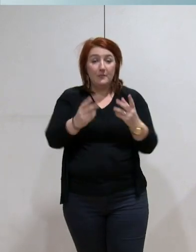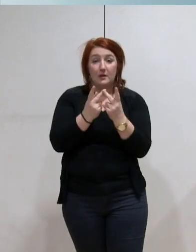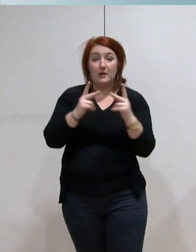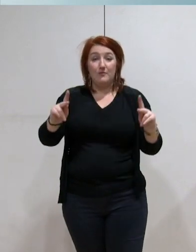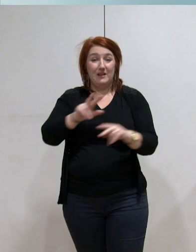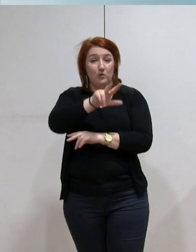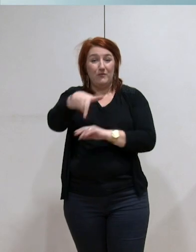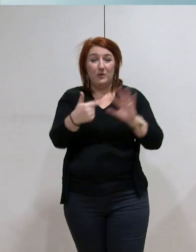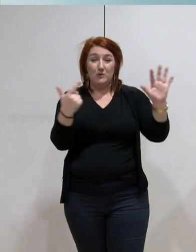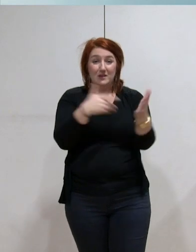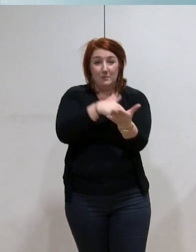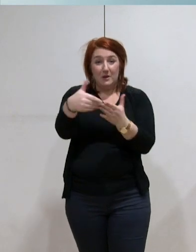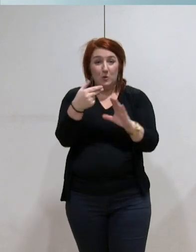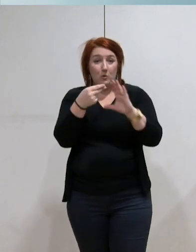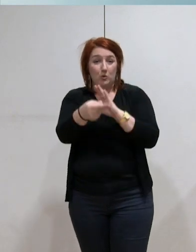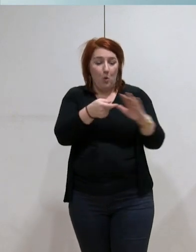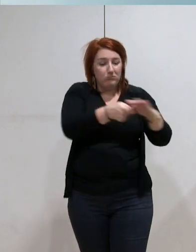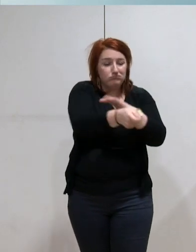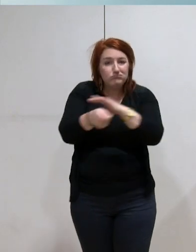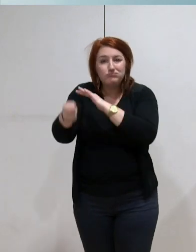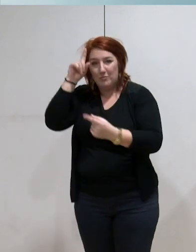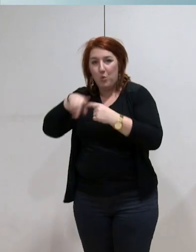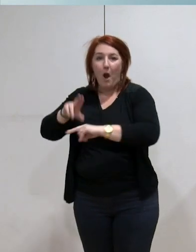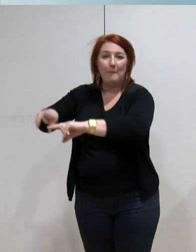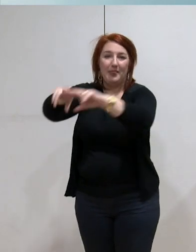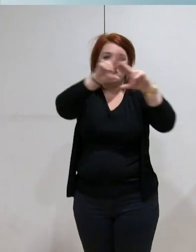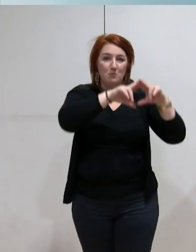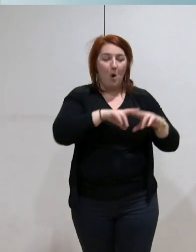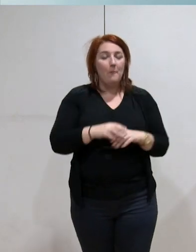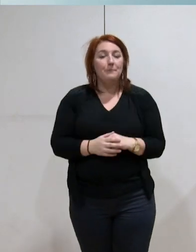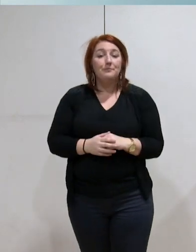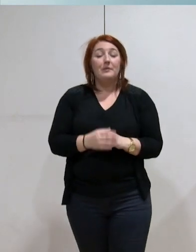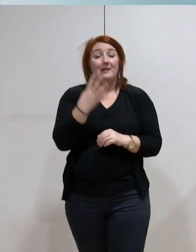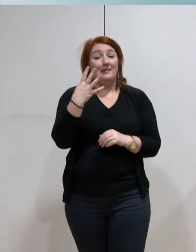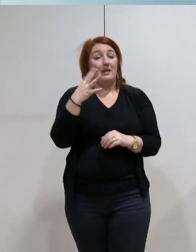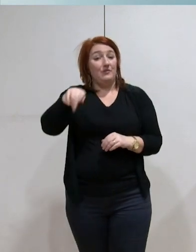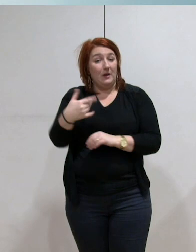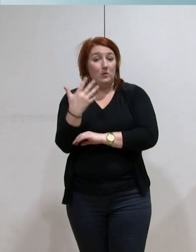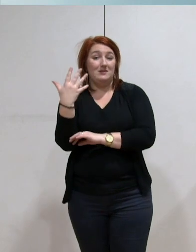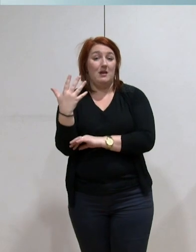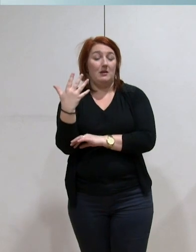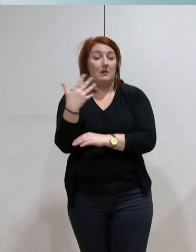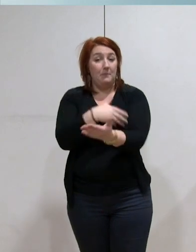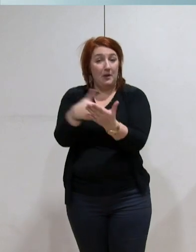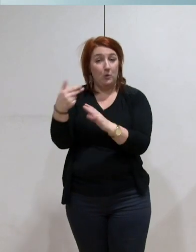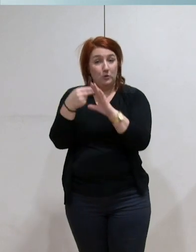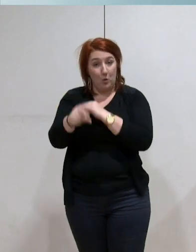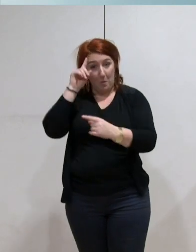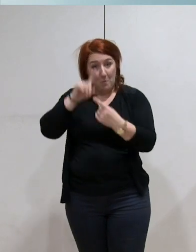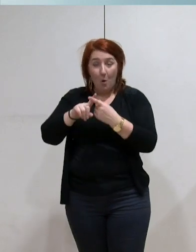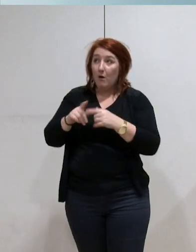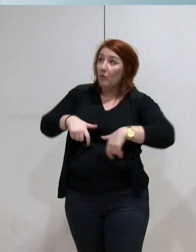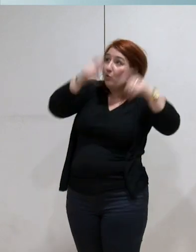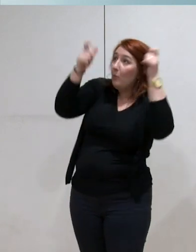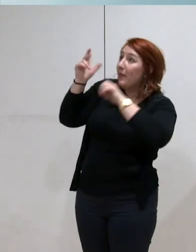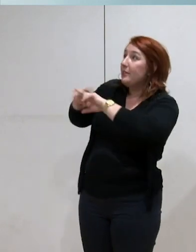3,7 million d'euros aux opérations d'aménagement et 4,5 millions d'euros pour la rénovation urbaine